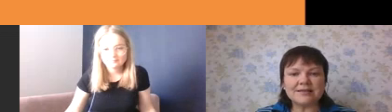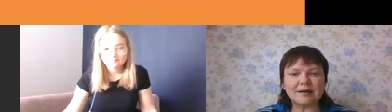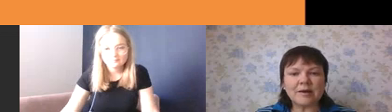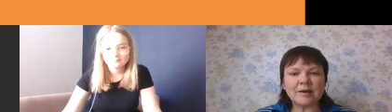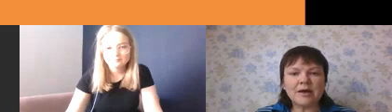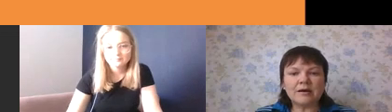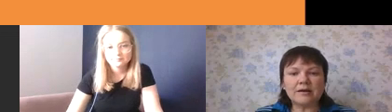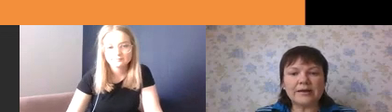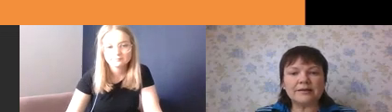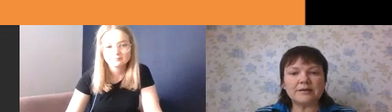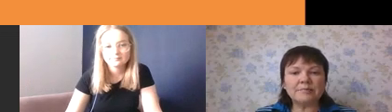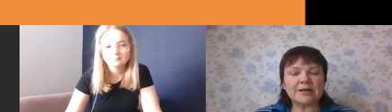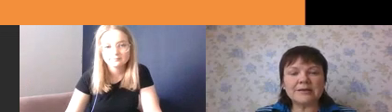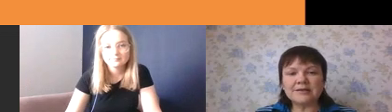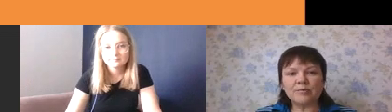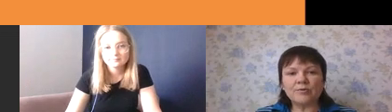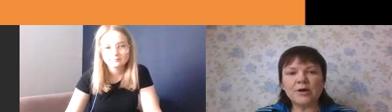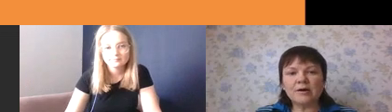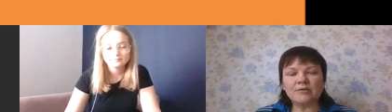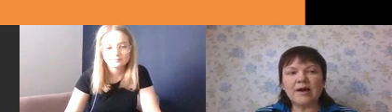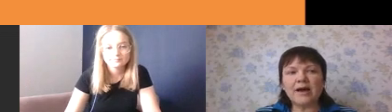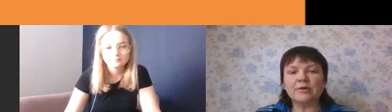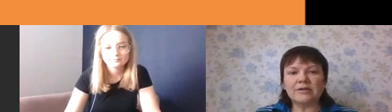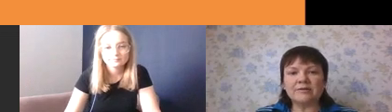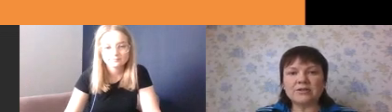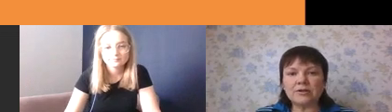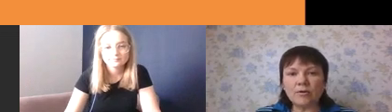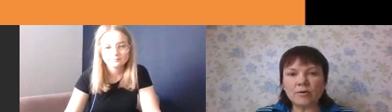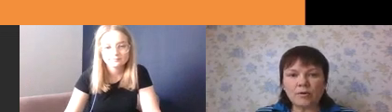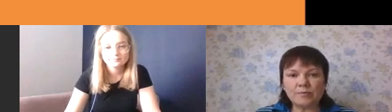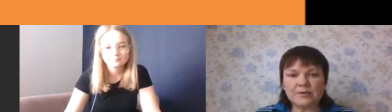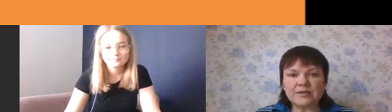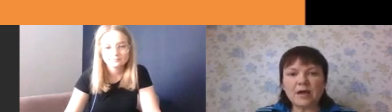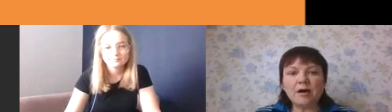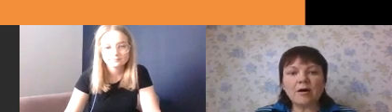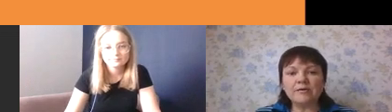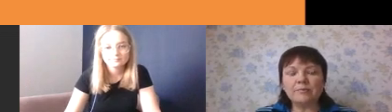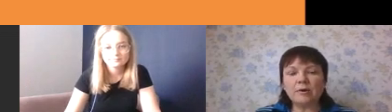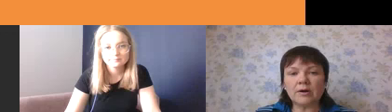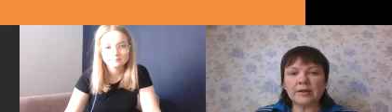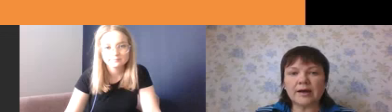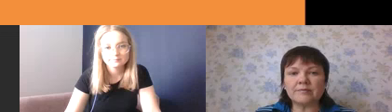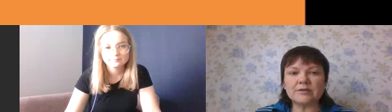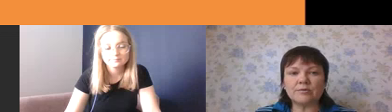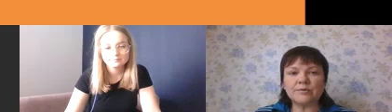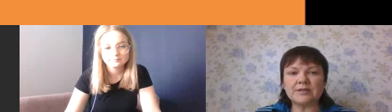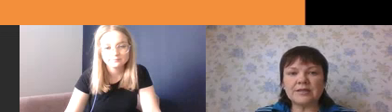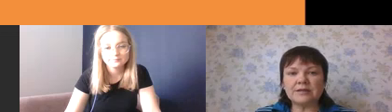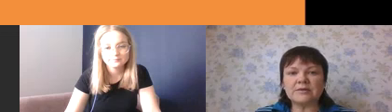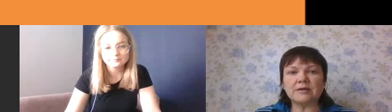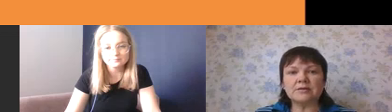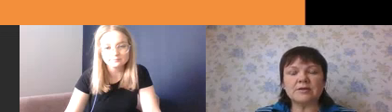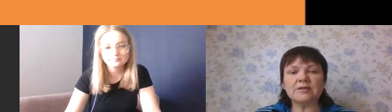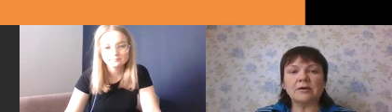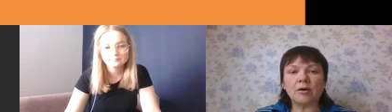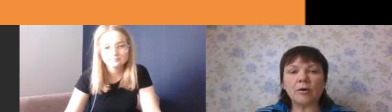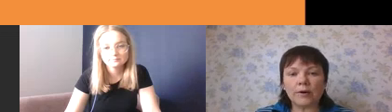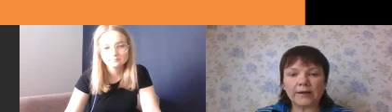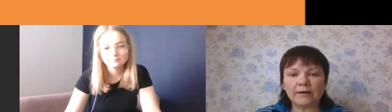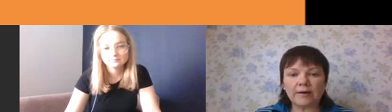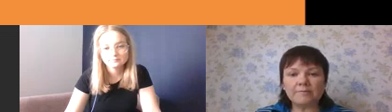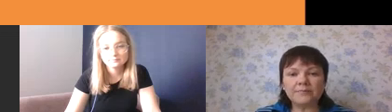laiskus siis seisneb? Eriti õpilaste puhul on vähene motivatsioon hoopis. Aga võib ka olla tegemist hoopis inimesega, kes